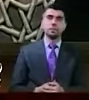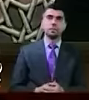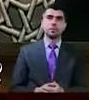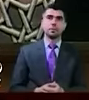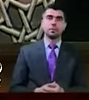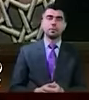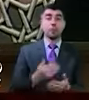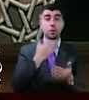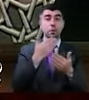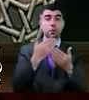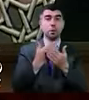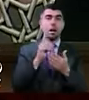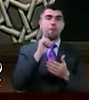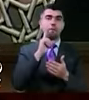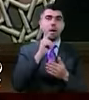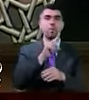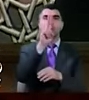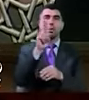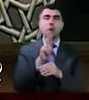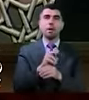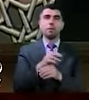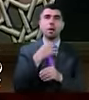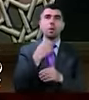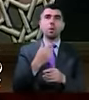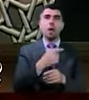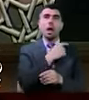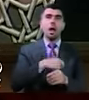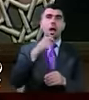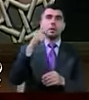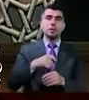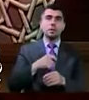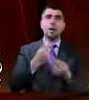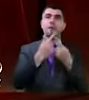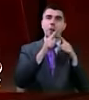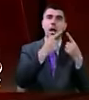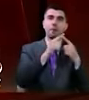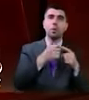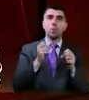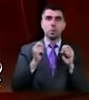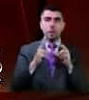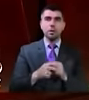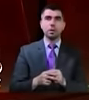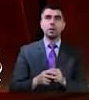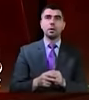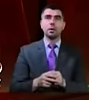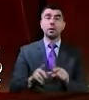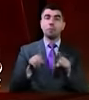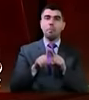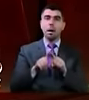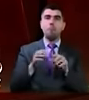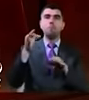السيدة النائبة المحترمة، القضاء هو مستويات. بالفعل كيمكن تكون صيغة هي صيغة